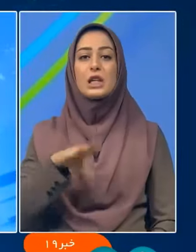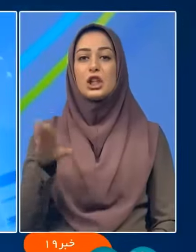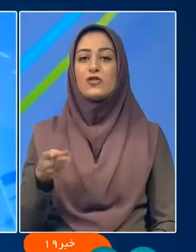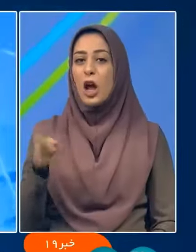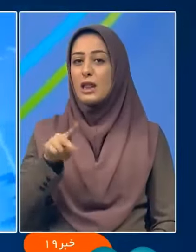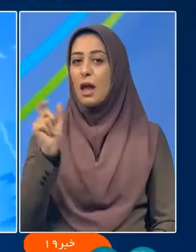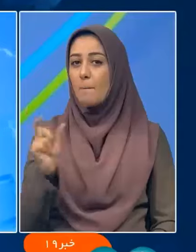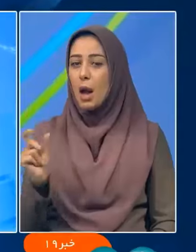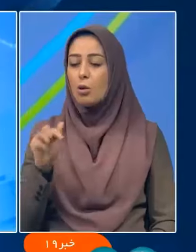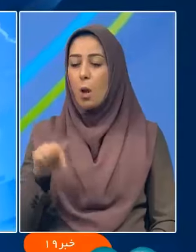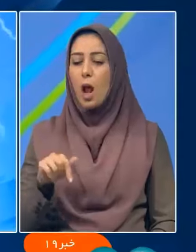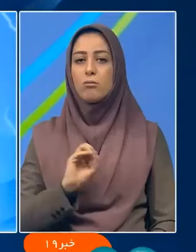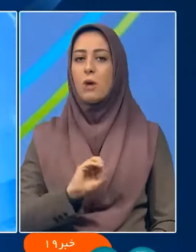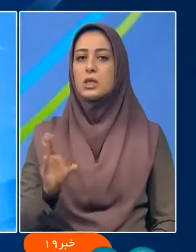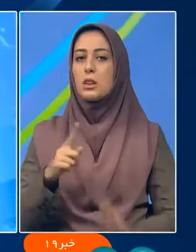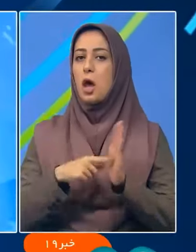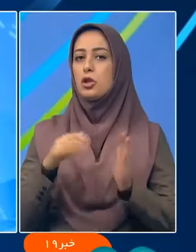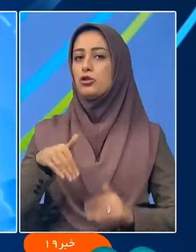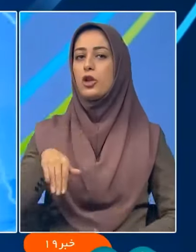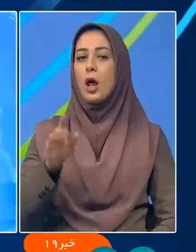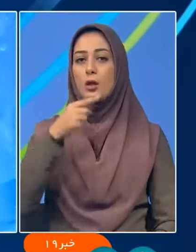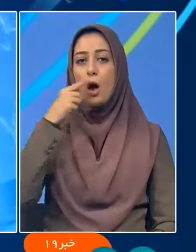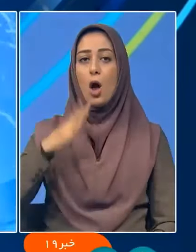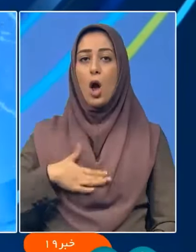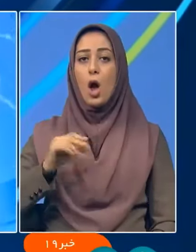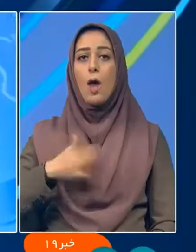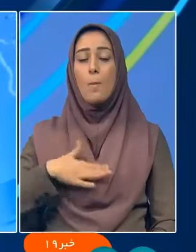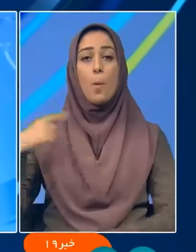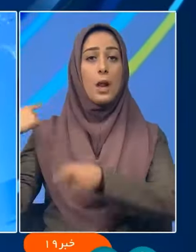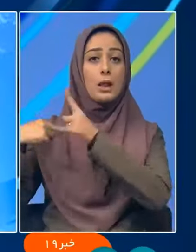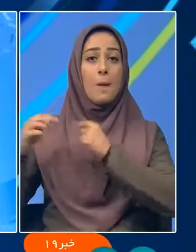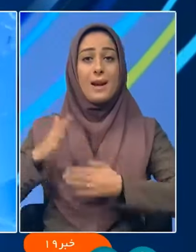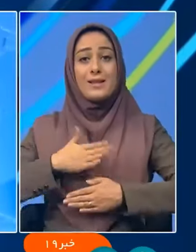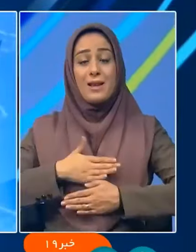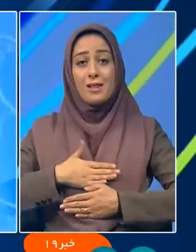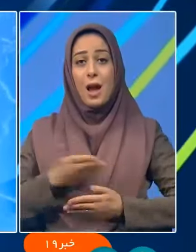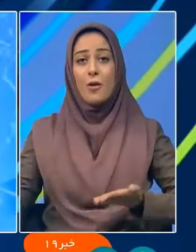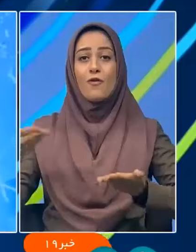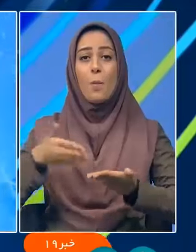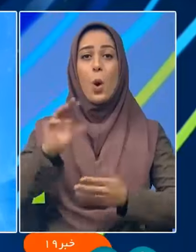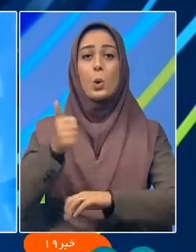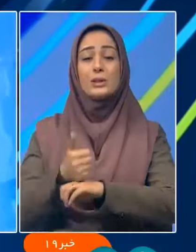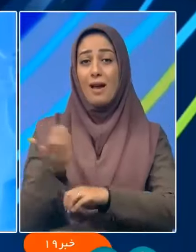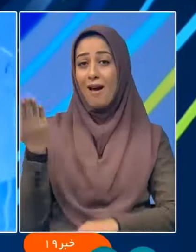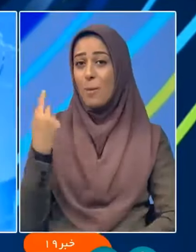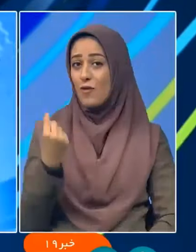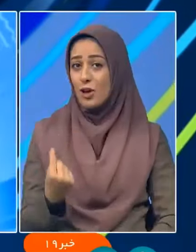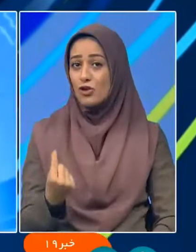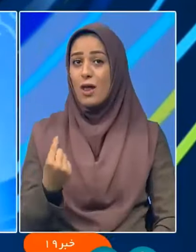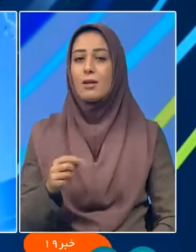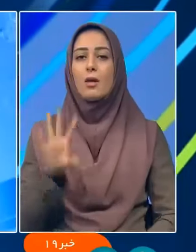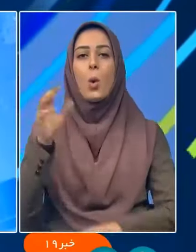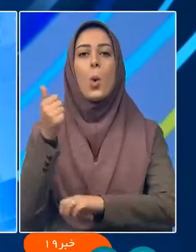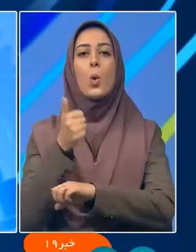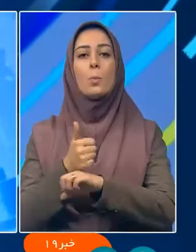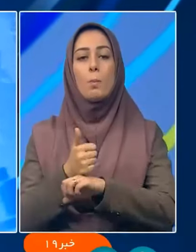ایران نزدیک به صفر است. آقای مومنی در حاشیه آیین تکریم و معارفه استانداران سابق و جدید مازندران بستن مرزها